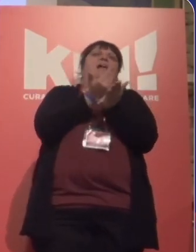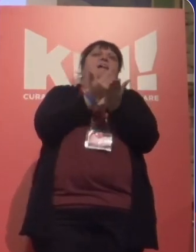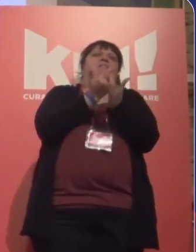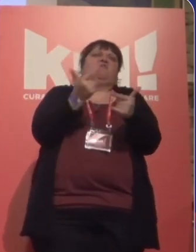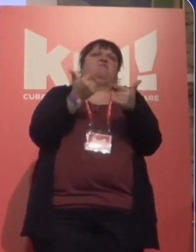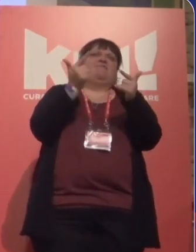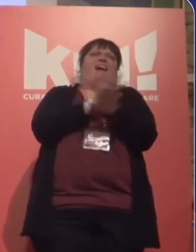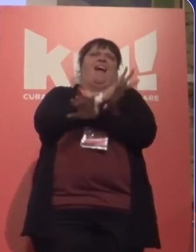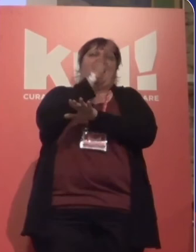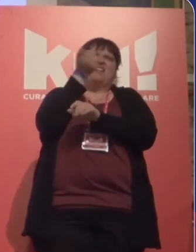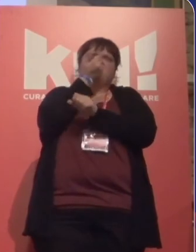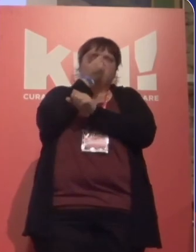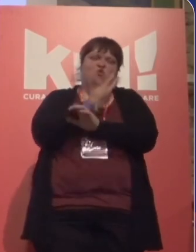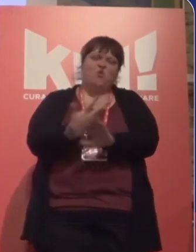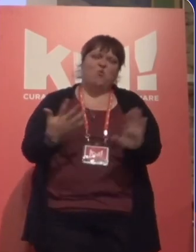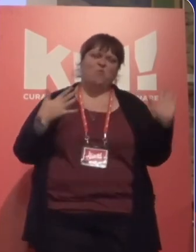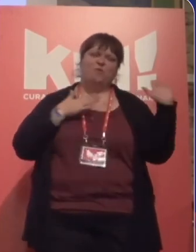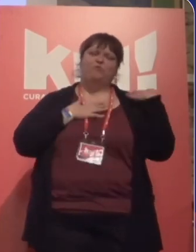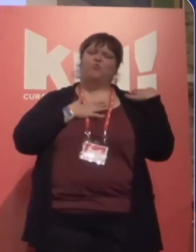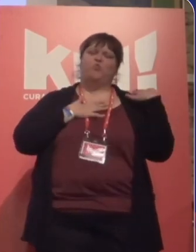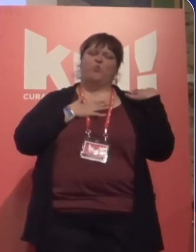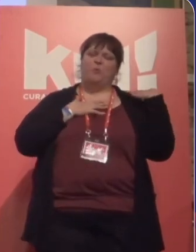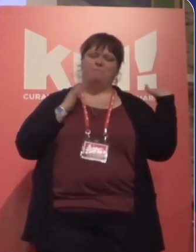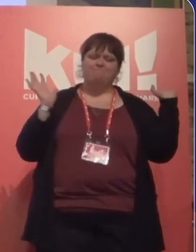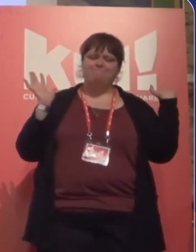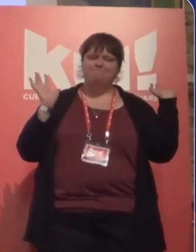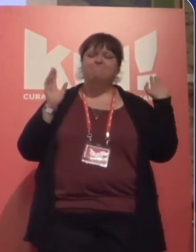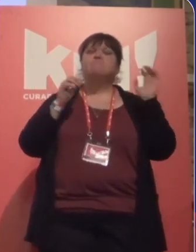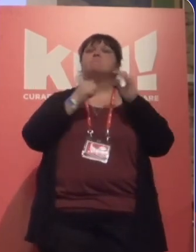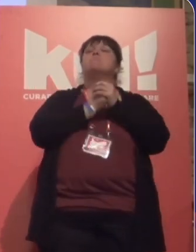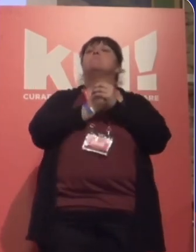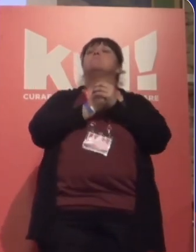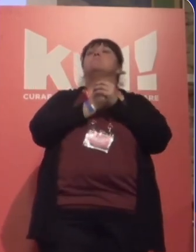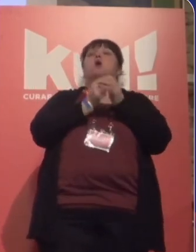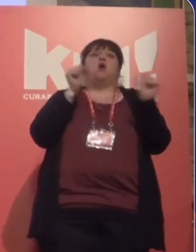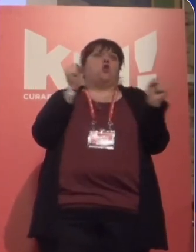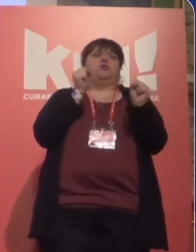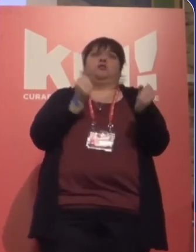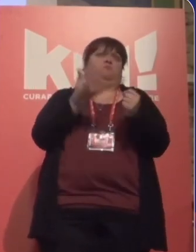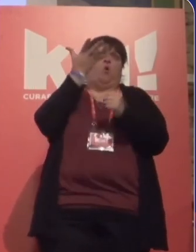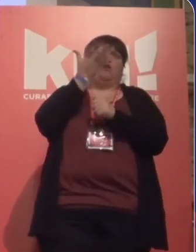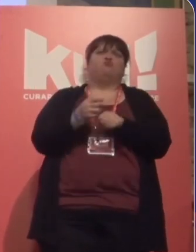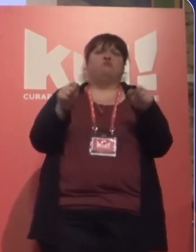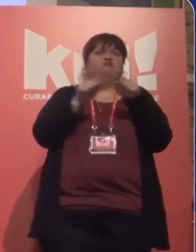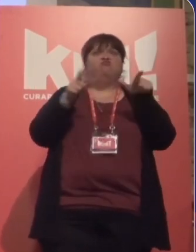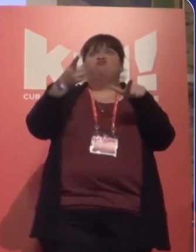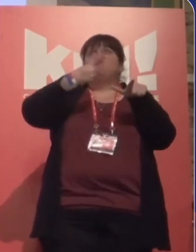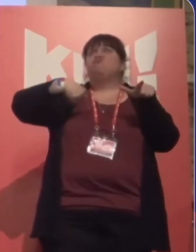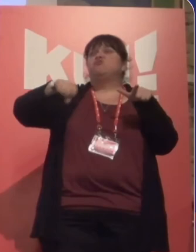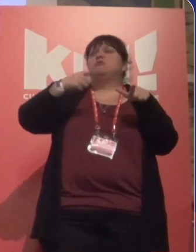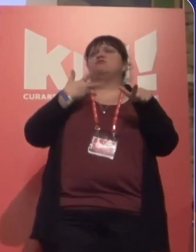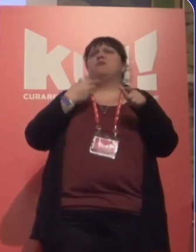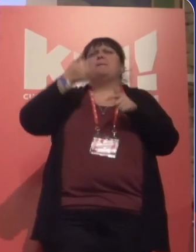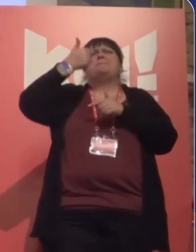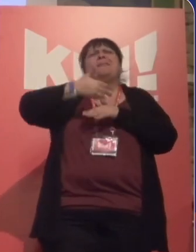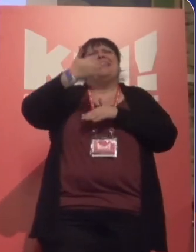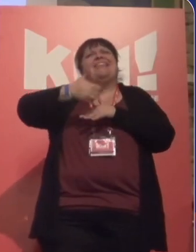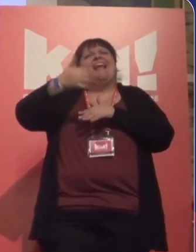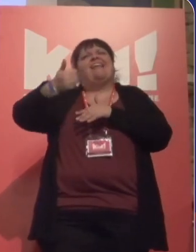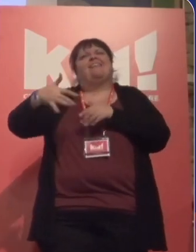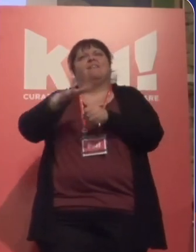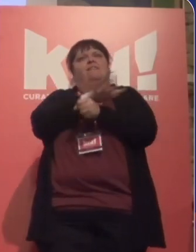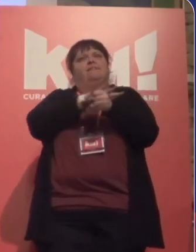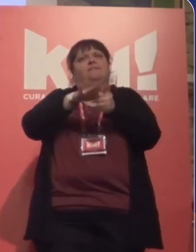dito il judo abbiamo migliaia di famiglie senza casa e